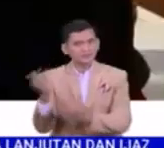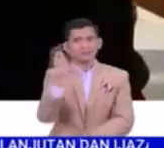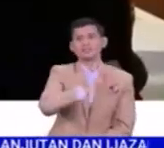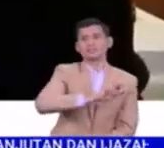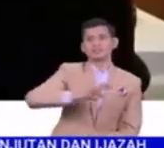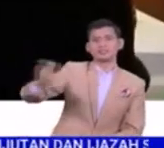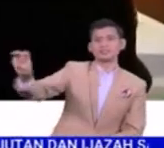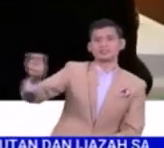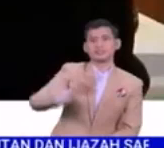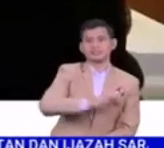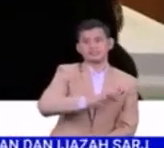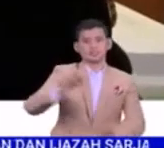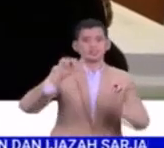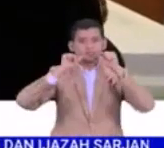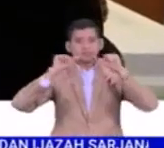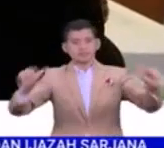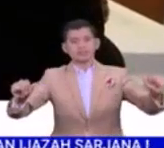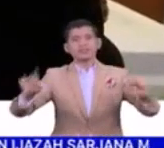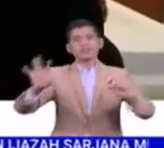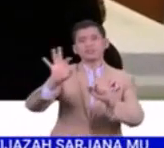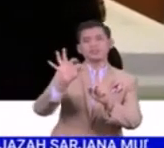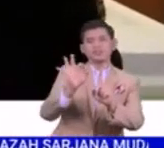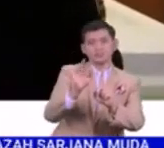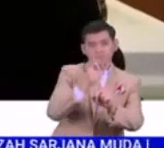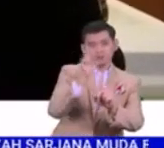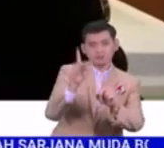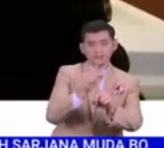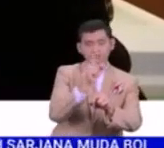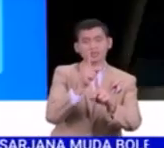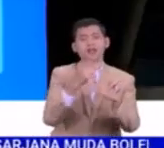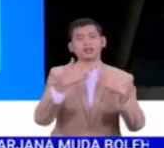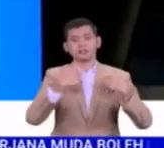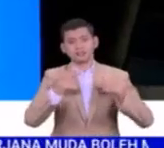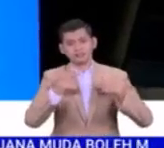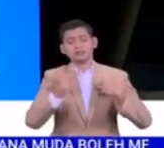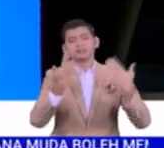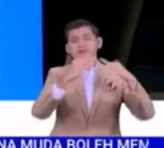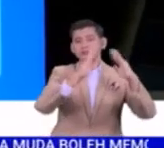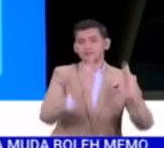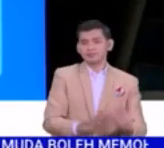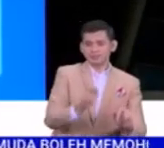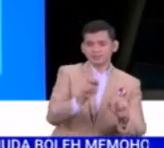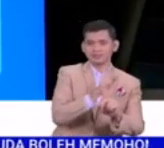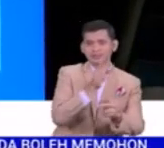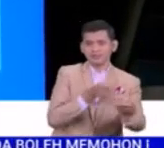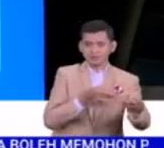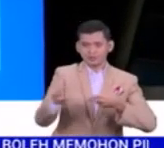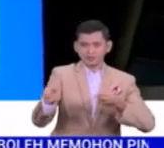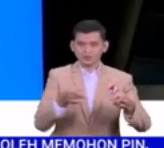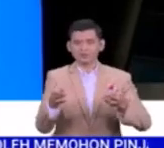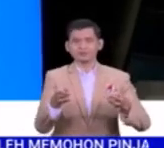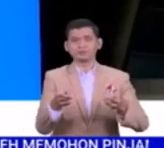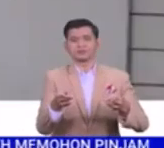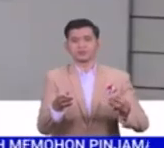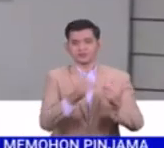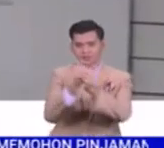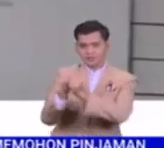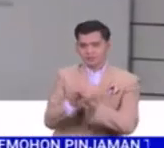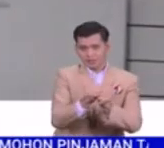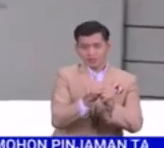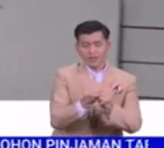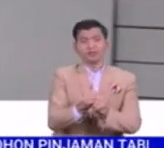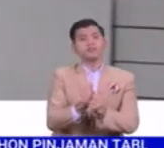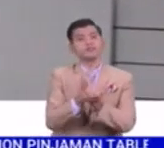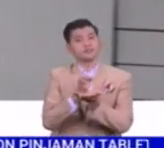di Pulau Pinang, terutamanya di Butterworth, ada di Penang Central dan dikendalikan secara bersepadu. Pengguna